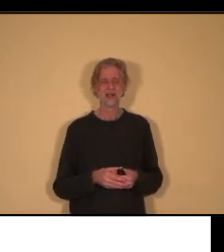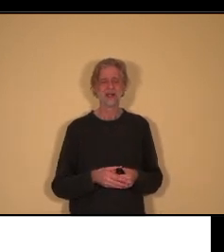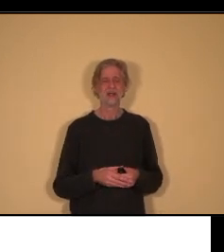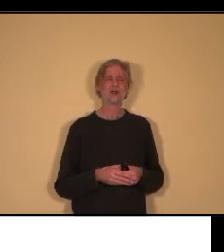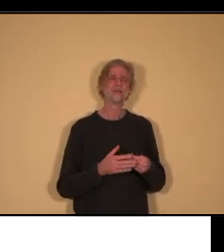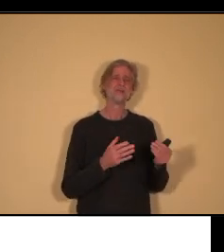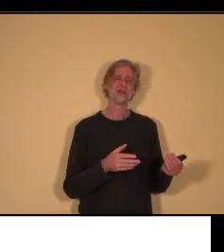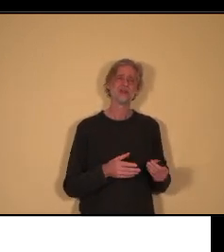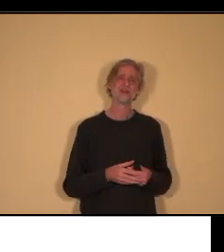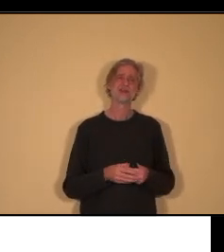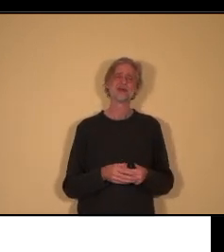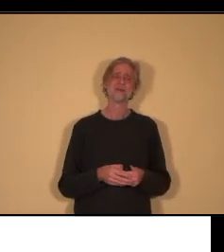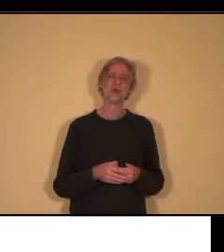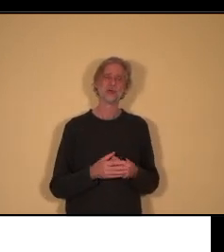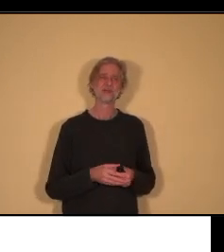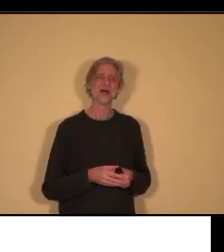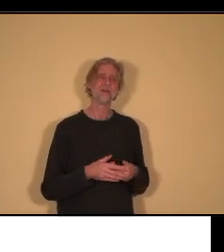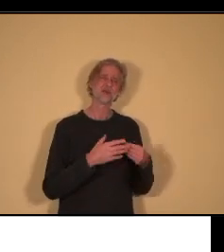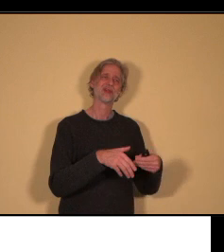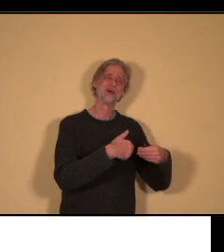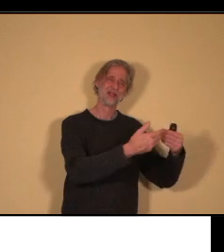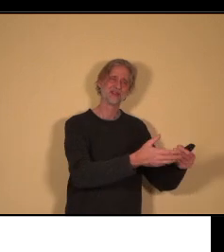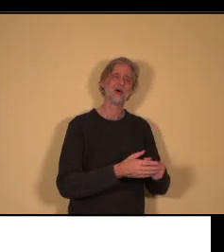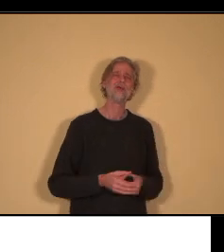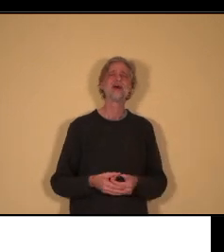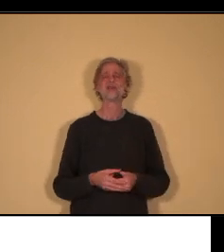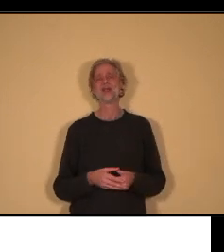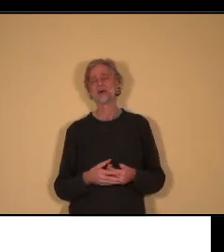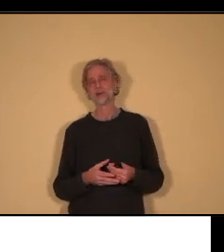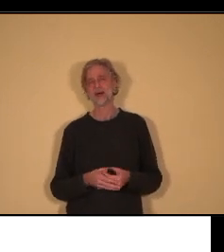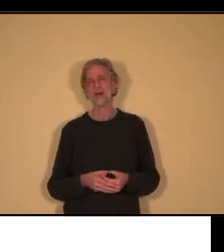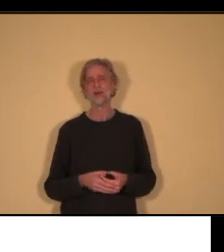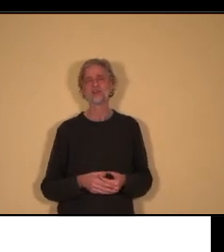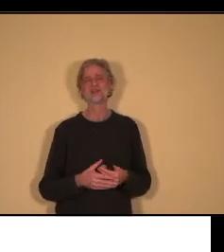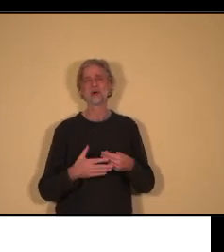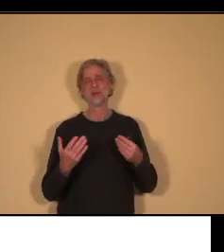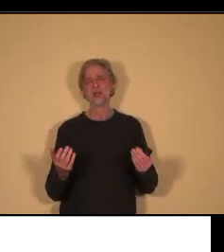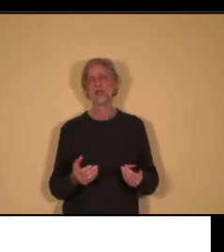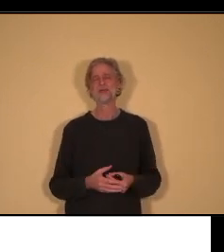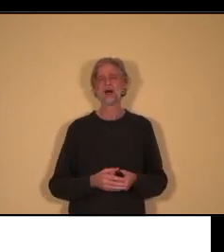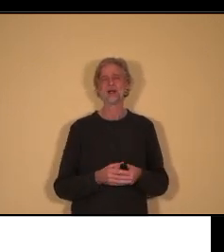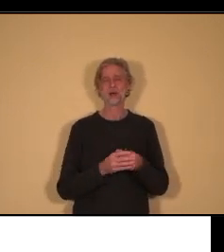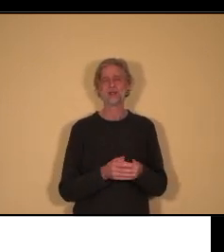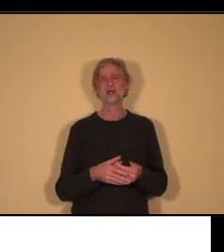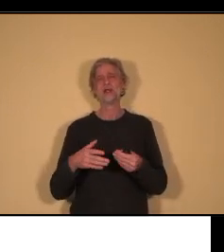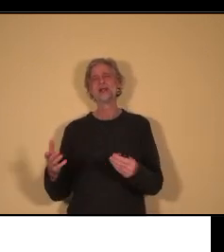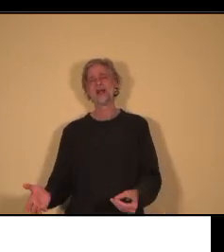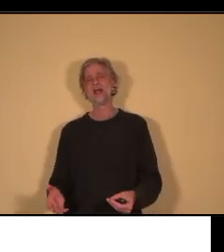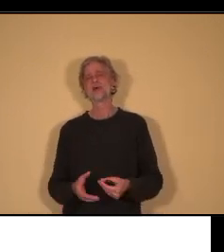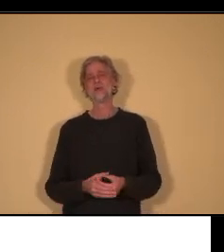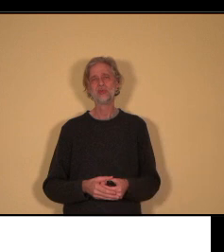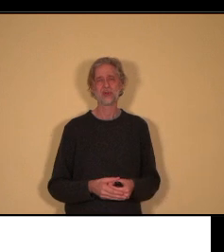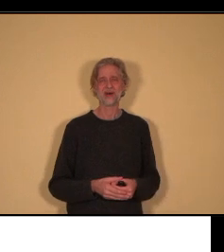Oxy-Fuel-Verfahren. Dieses O2 muss natürlich jetzt auch wieder aus einem klimaneutralen Prozess kommen. In Frage kommt hier